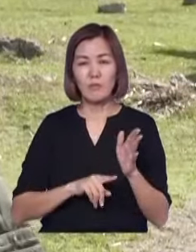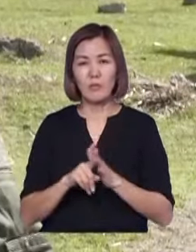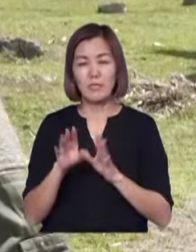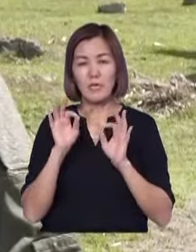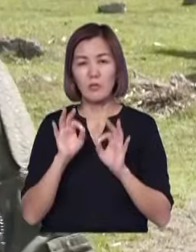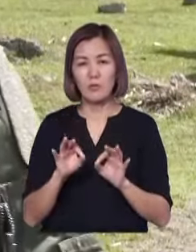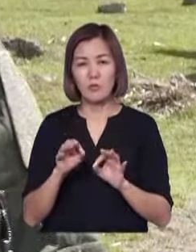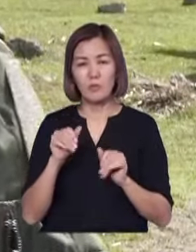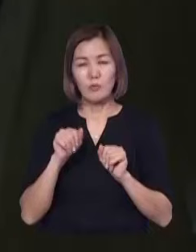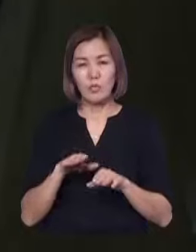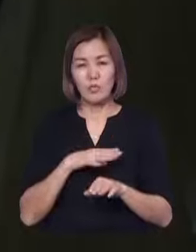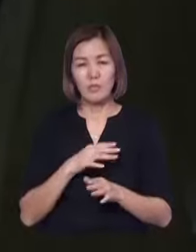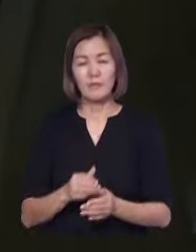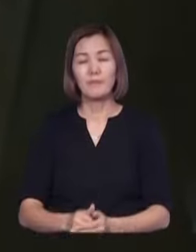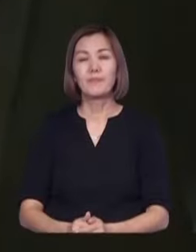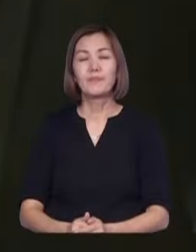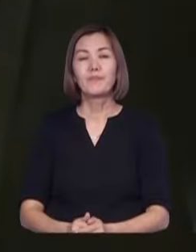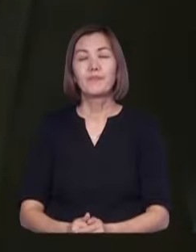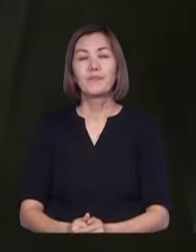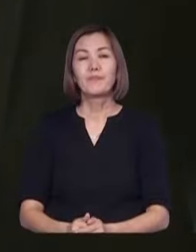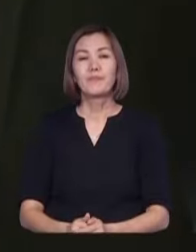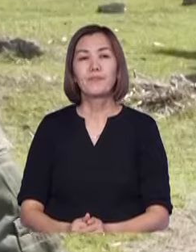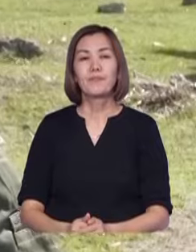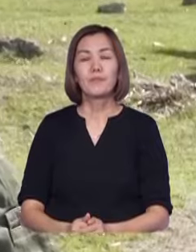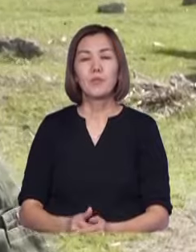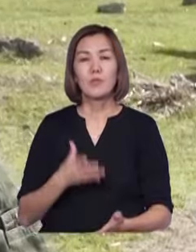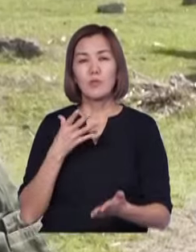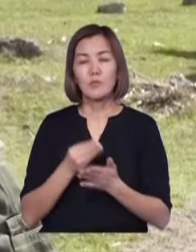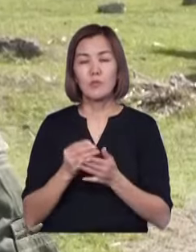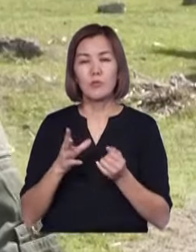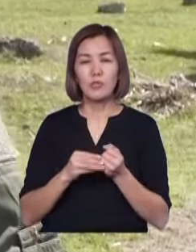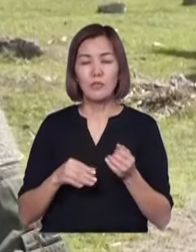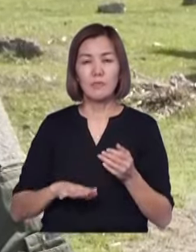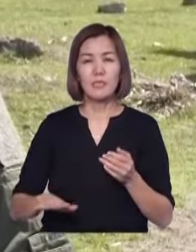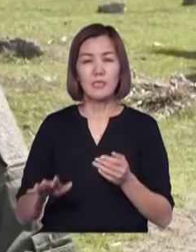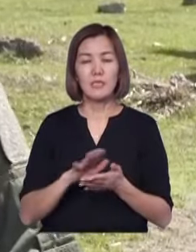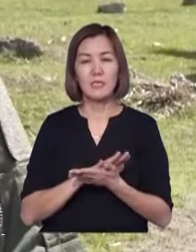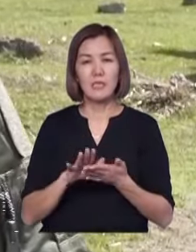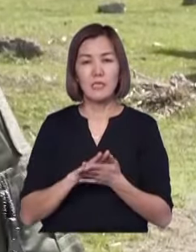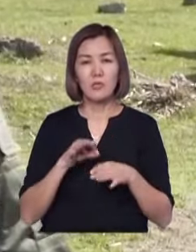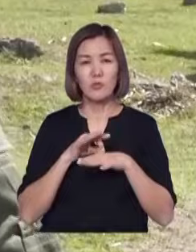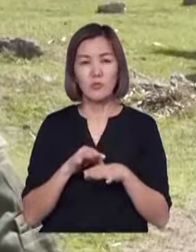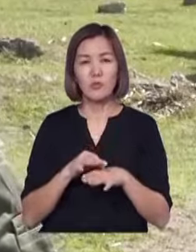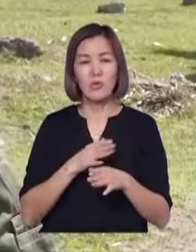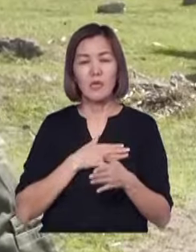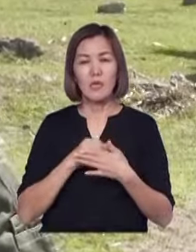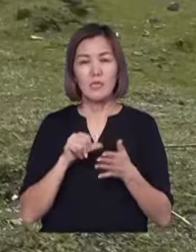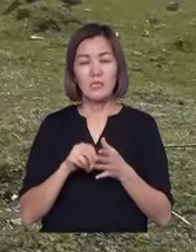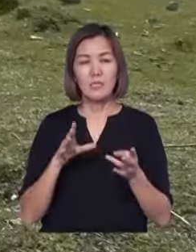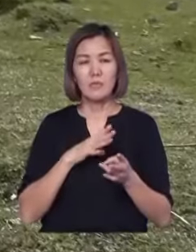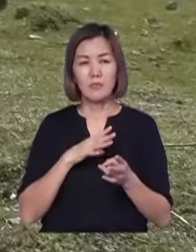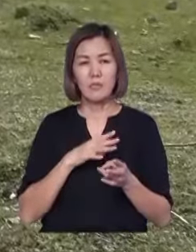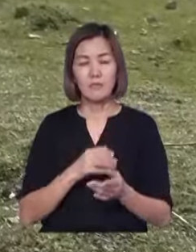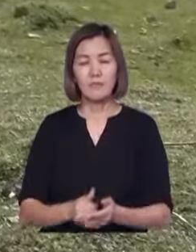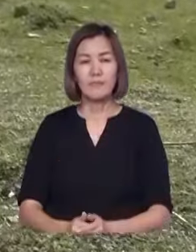бәрі дұрыс деп есептейміз. Өзіміздің атамекеніміздің тазалығын жүргізуге баршамыз атсалысып,